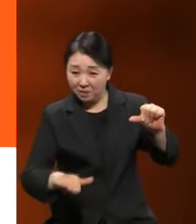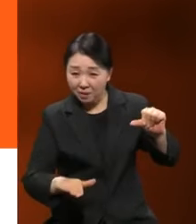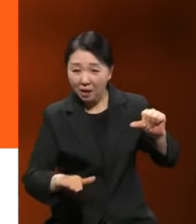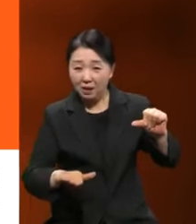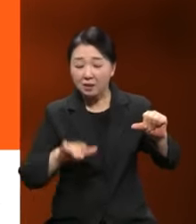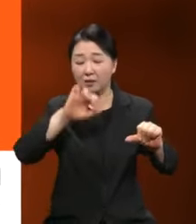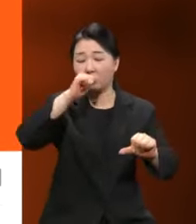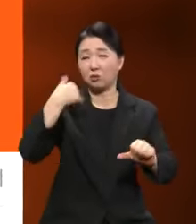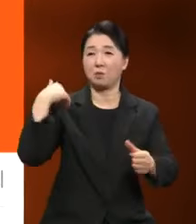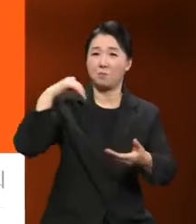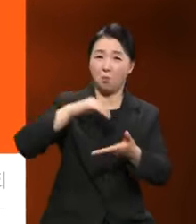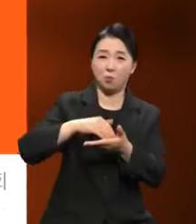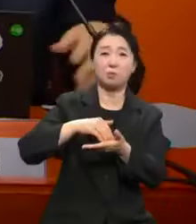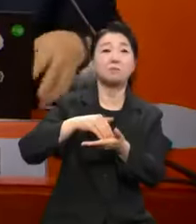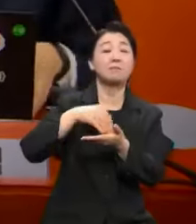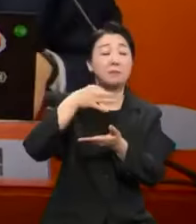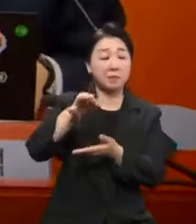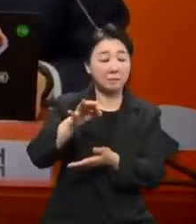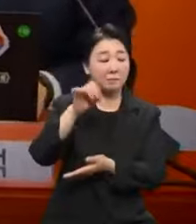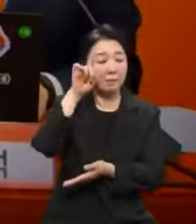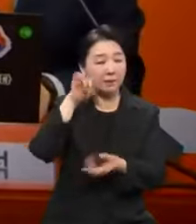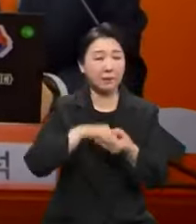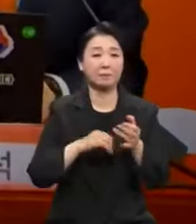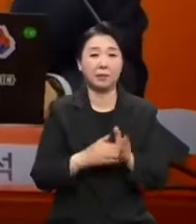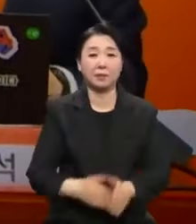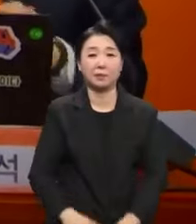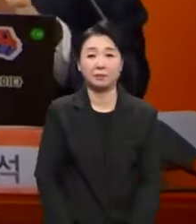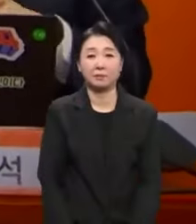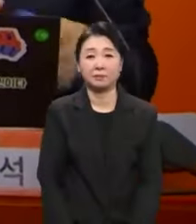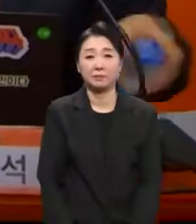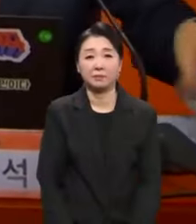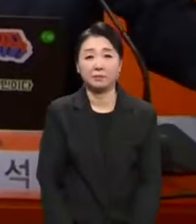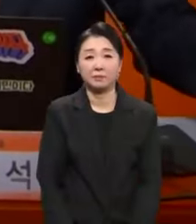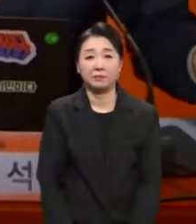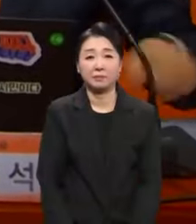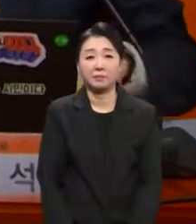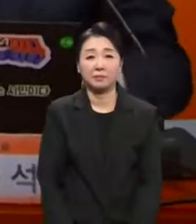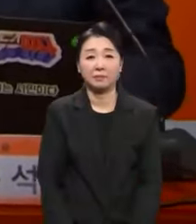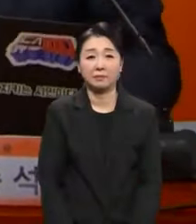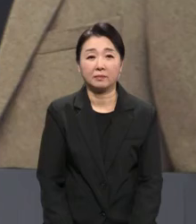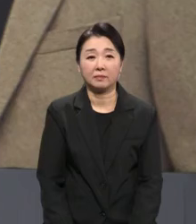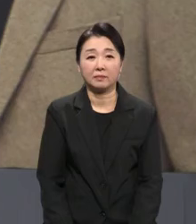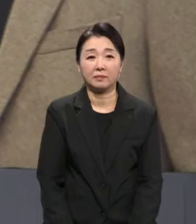전액 반납하겠다고 했습니다. JTBC 박유미입니다.